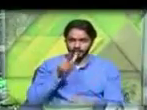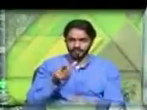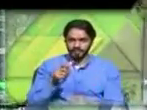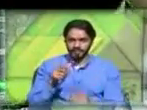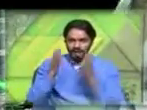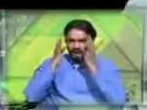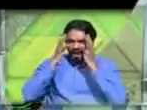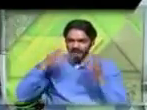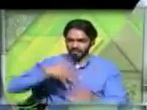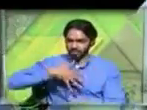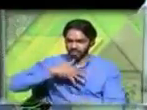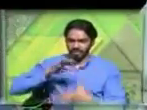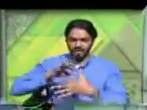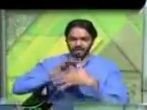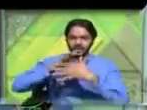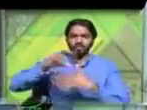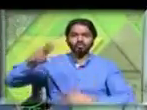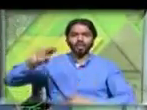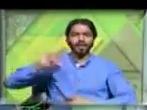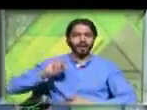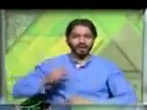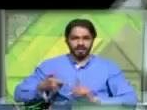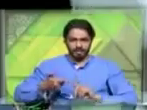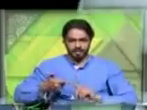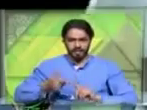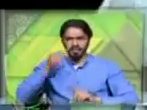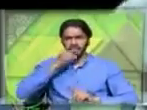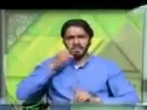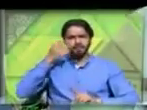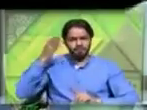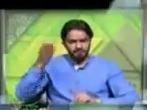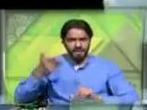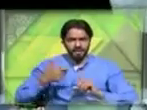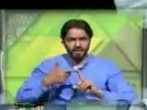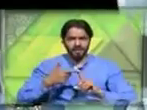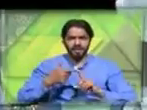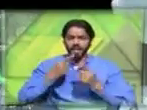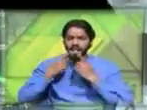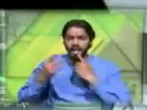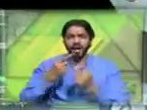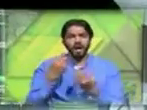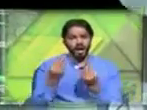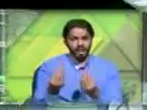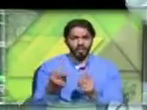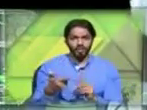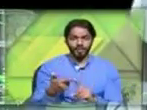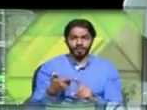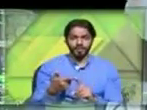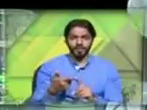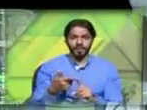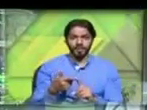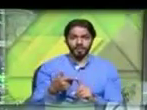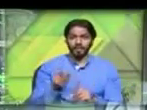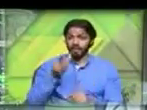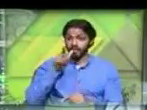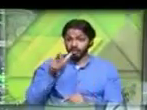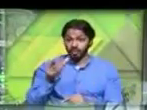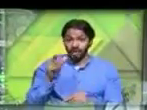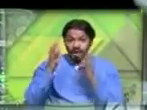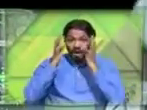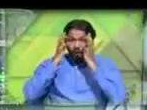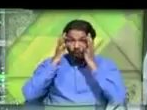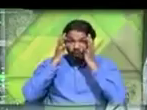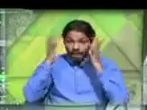جلدتنا ويتكلمون بألسنتنا. وفي لفظ مسلم: هم رجال قلوبهم